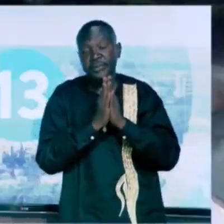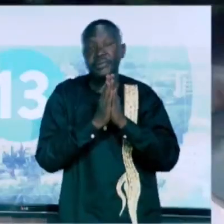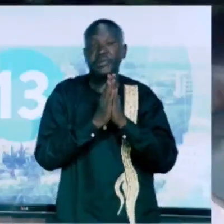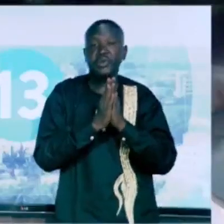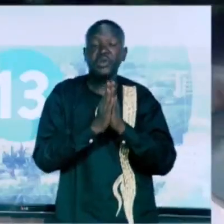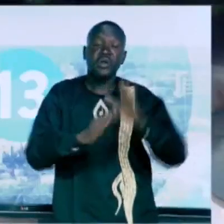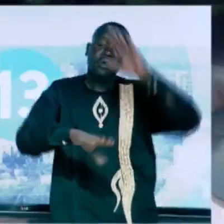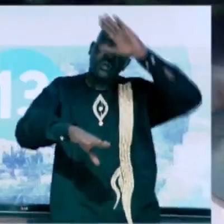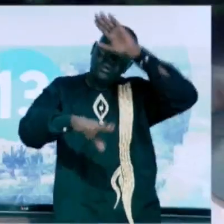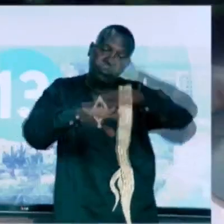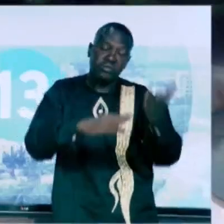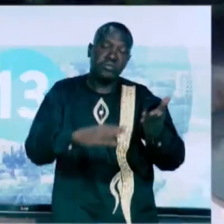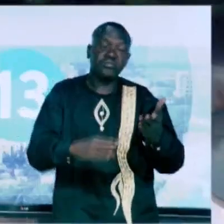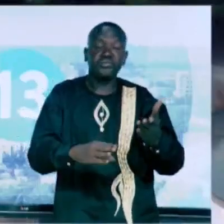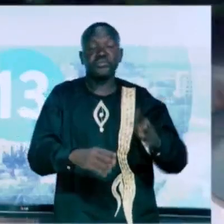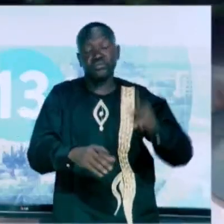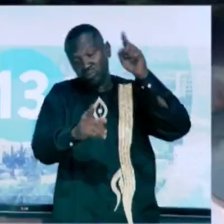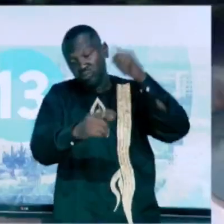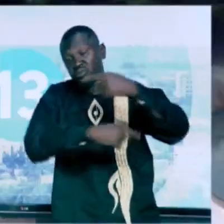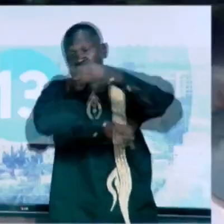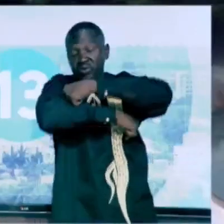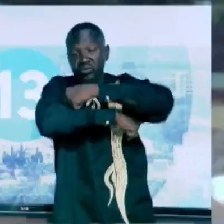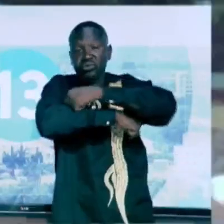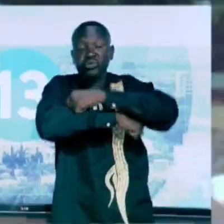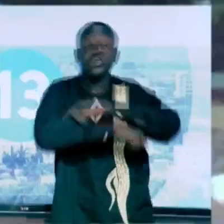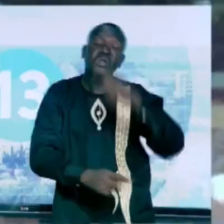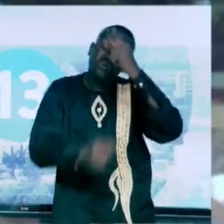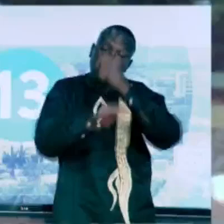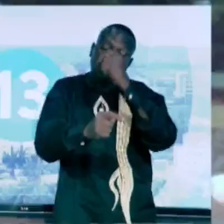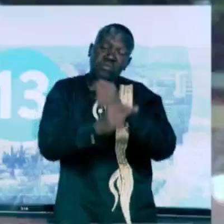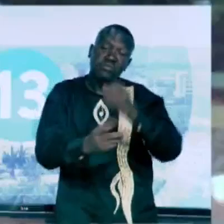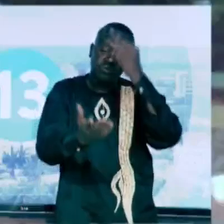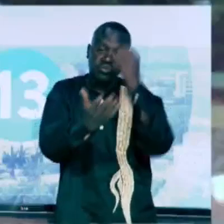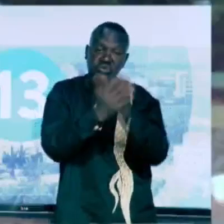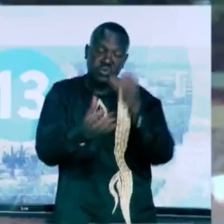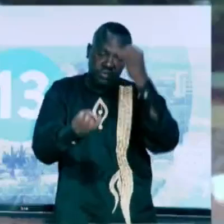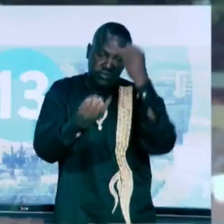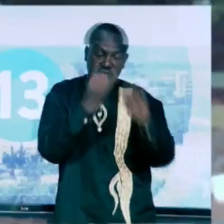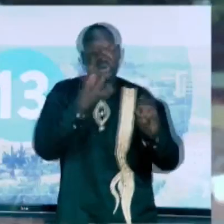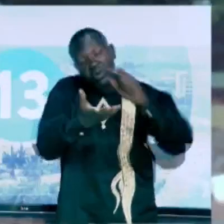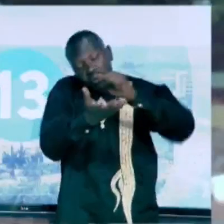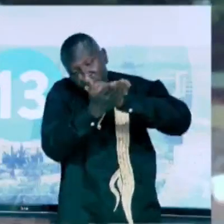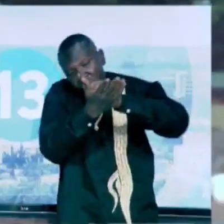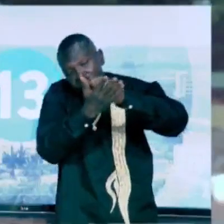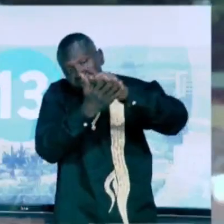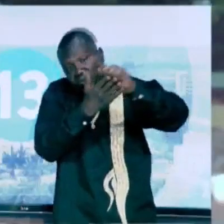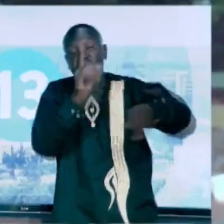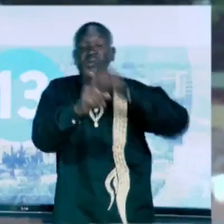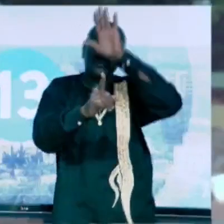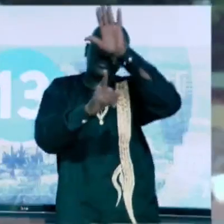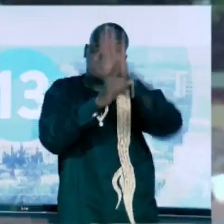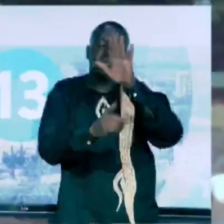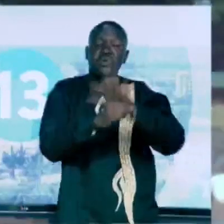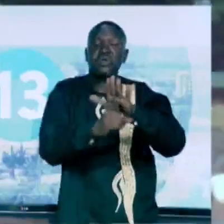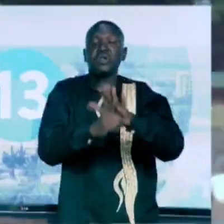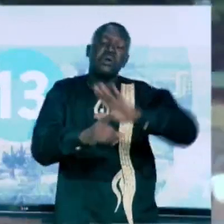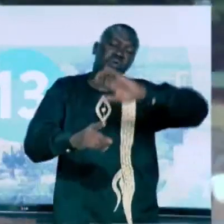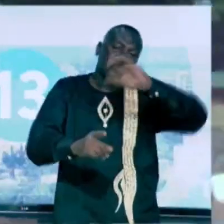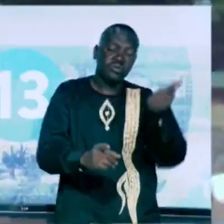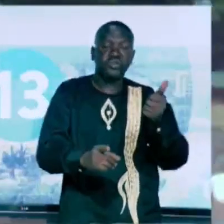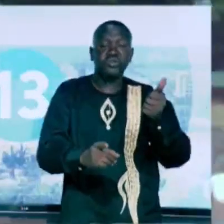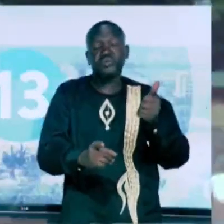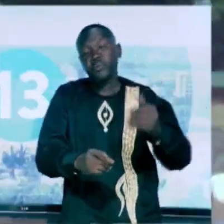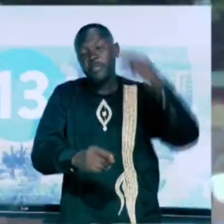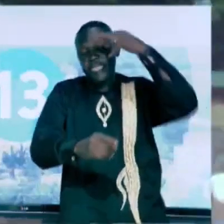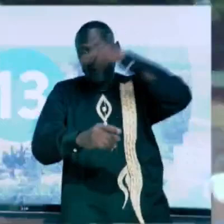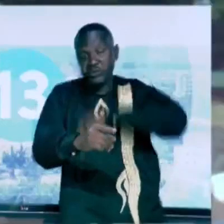Après 2 jours de travaux, l'Assemblée annuelle des services du budget s'est achevée dans la semaine avec des suggestions. Il s'agit entre autres de l'unification